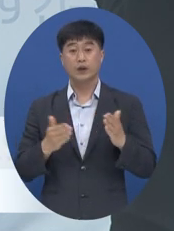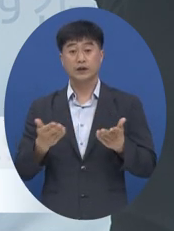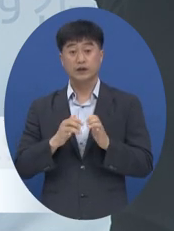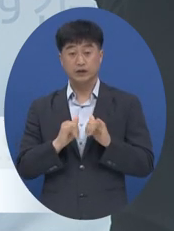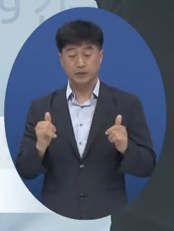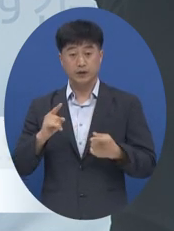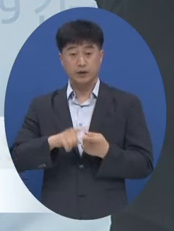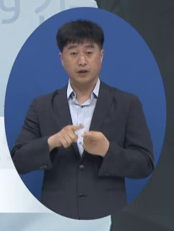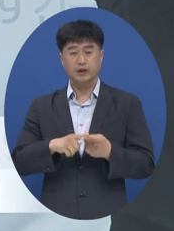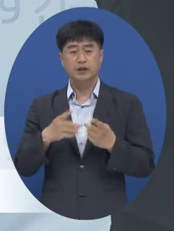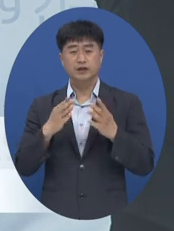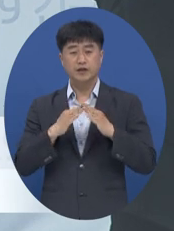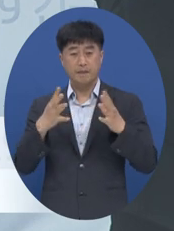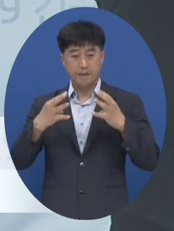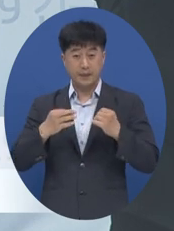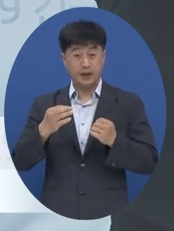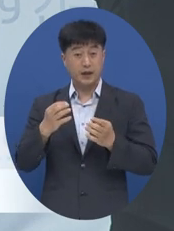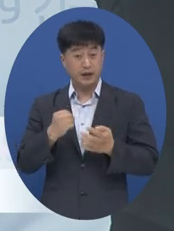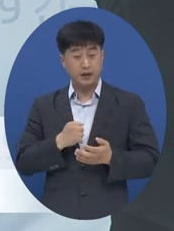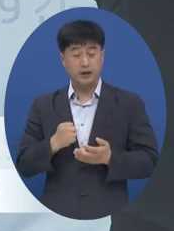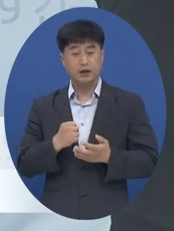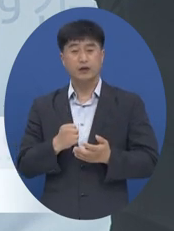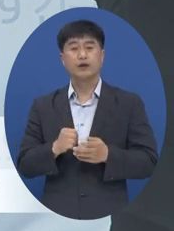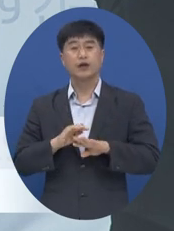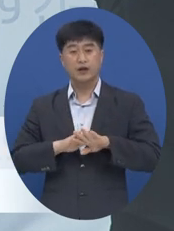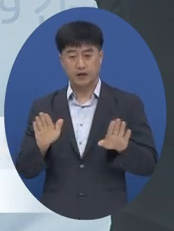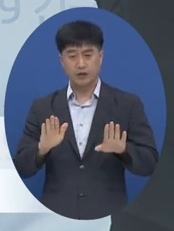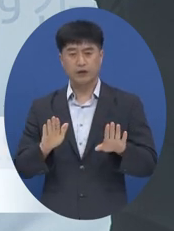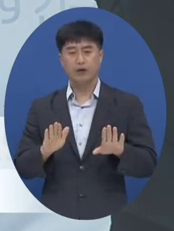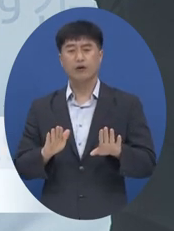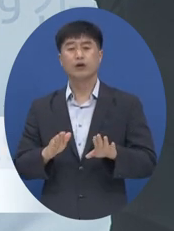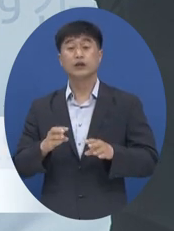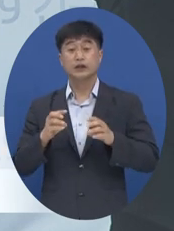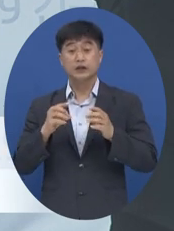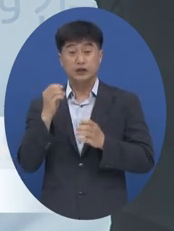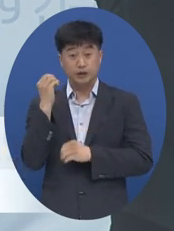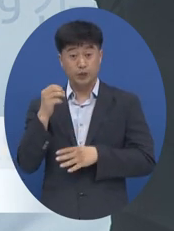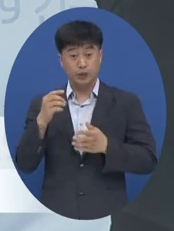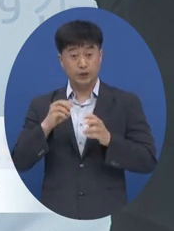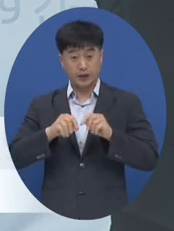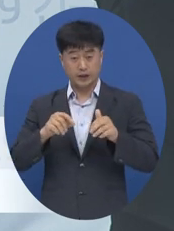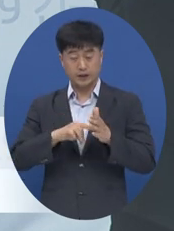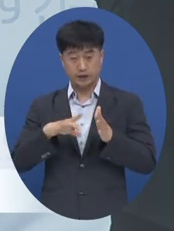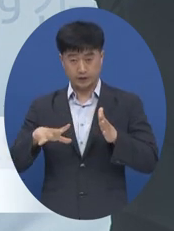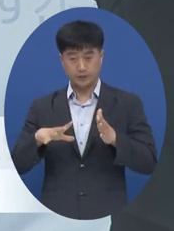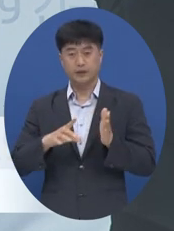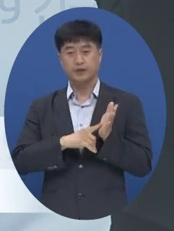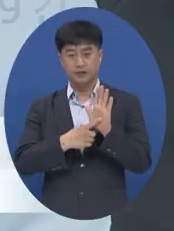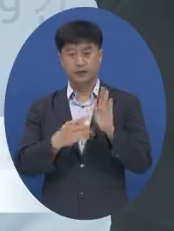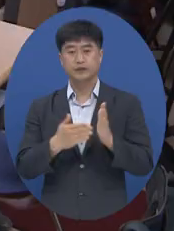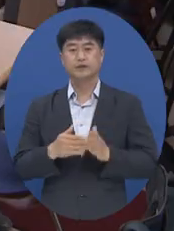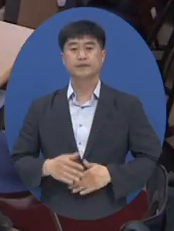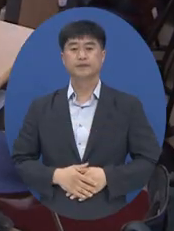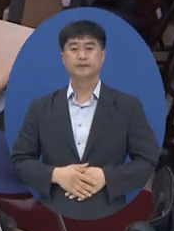처분 조치와 기본소득 토지세 도입 등 구상을 내놨습니다. 구영슬 기자의 보도입니다.